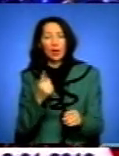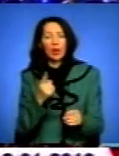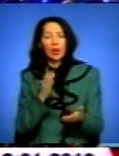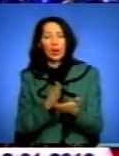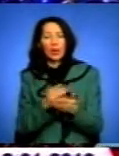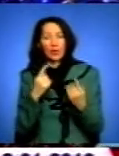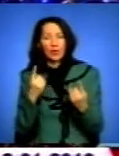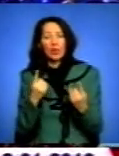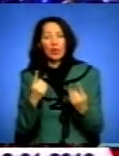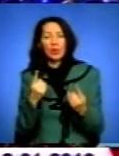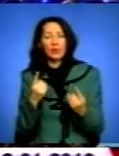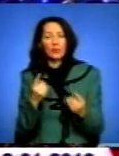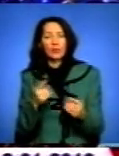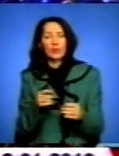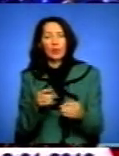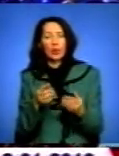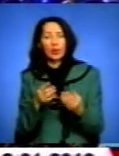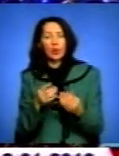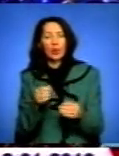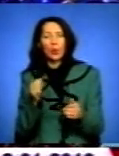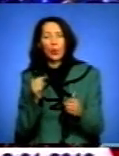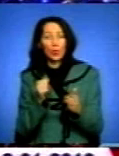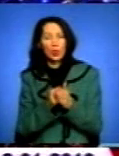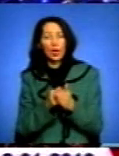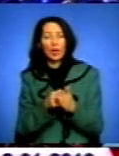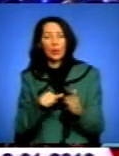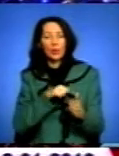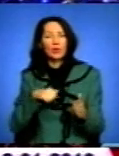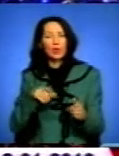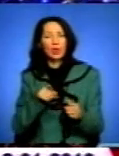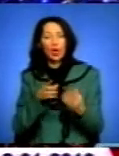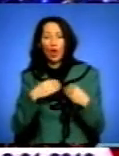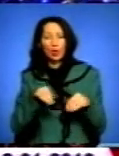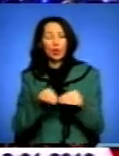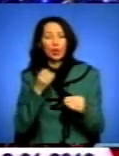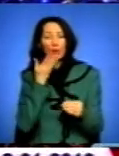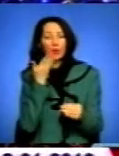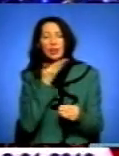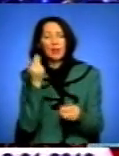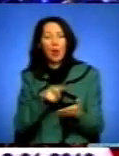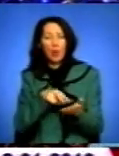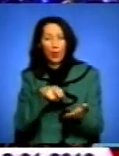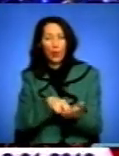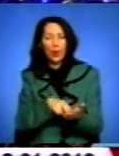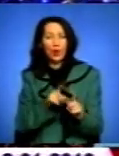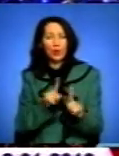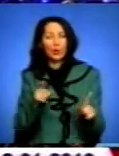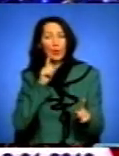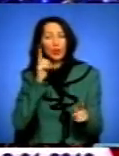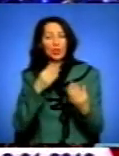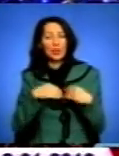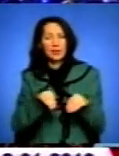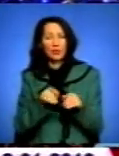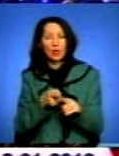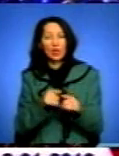удару по самій родині, насамперед по молодих сім'ях, які сьогодні дедалі менше відчувають, що